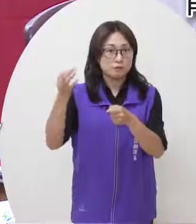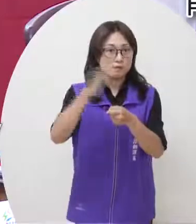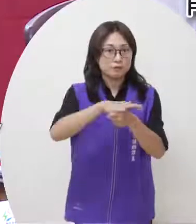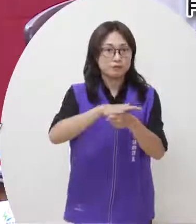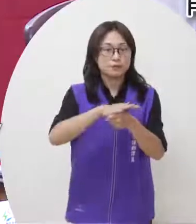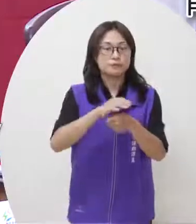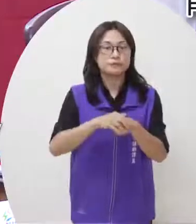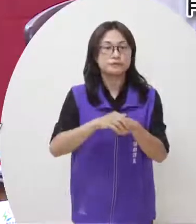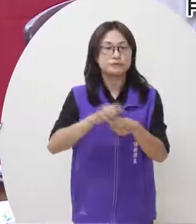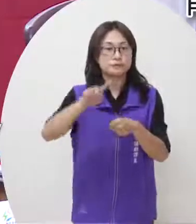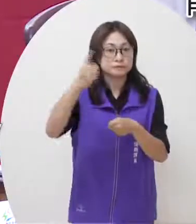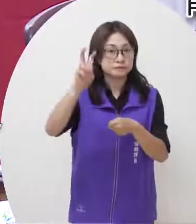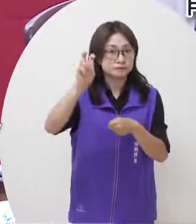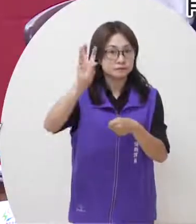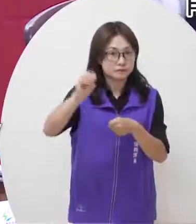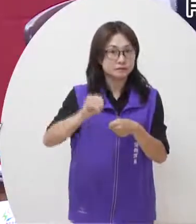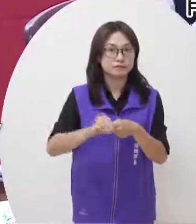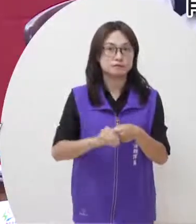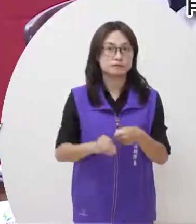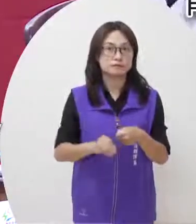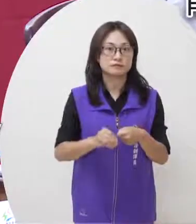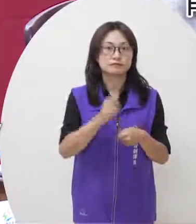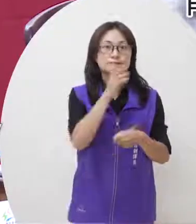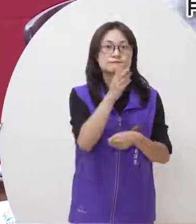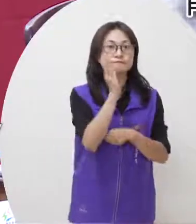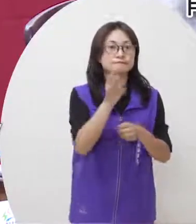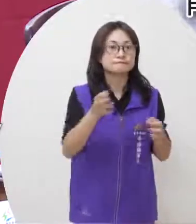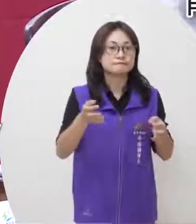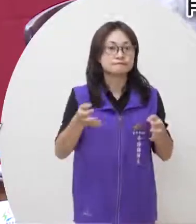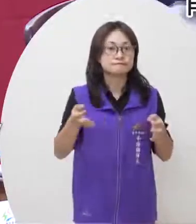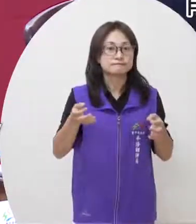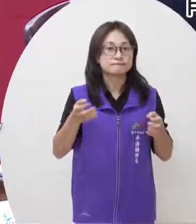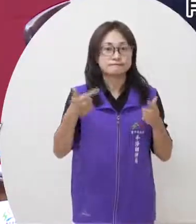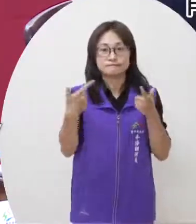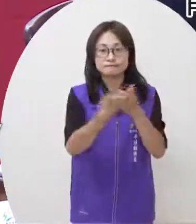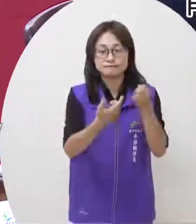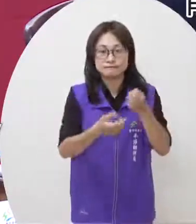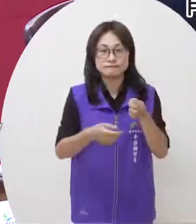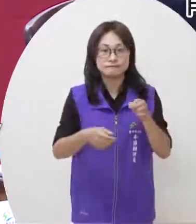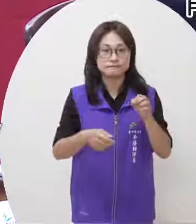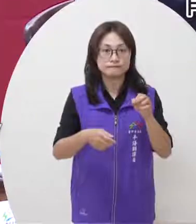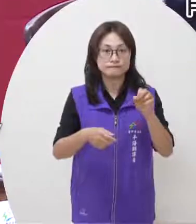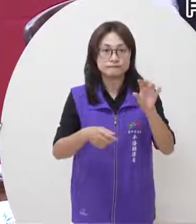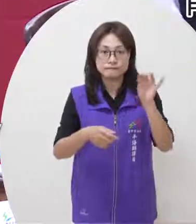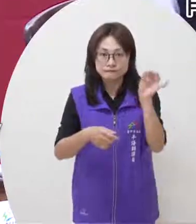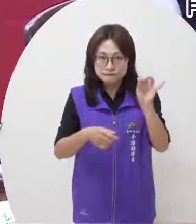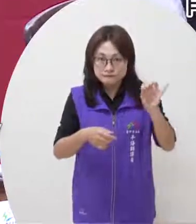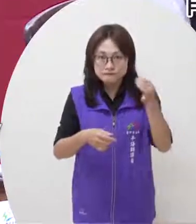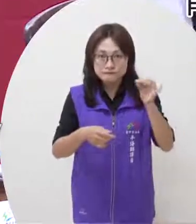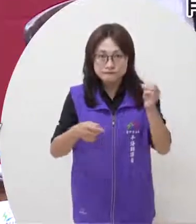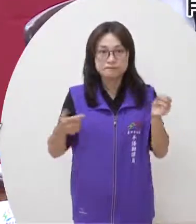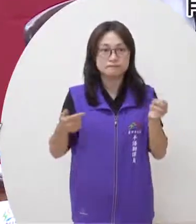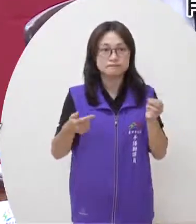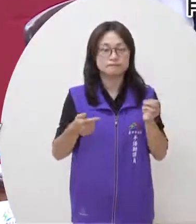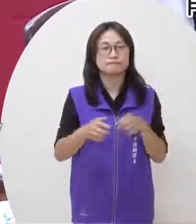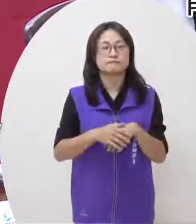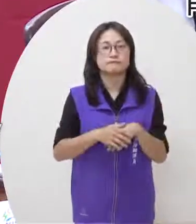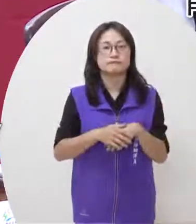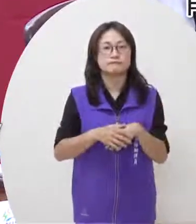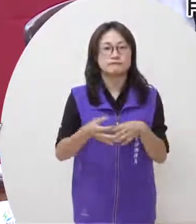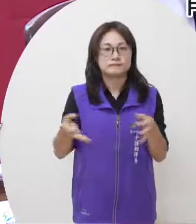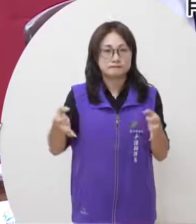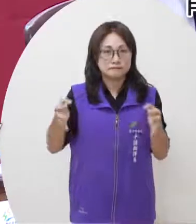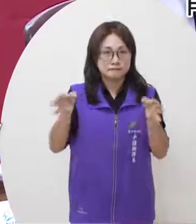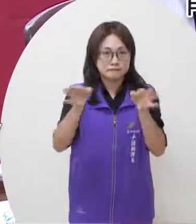中央补助120万，那我们本府配合款100万已经编列在109年预算内，所以中央补助的部分120万，因